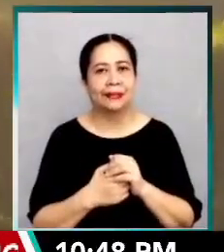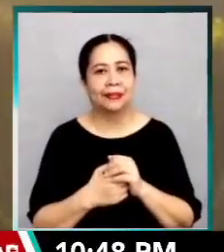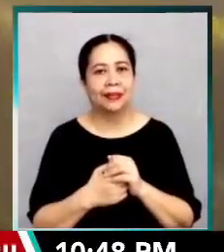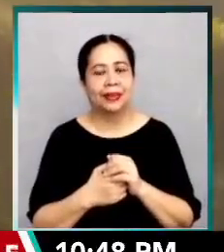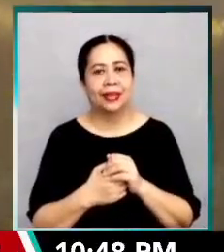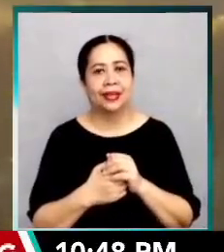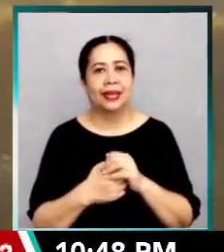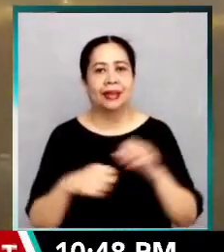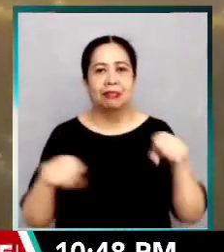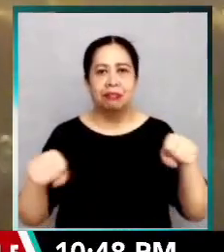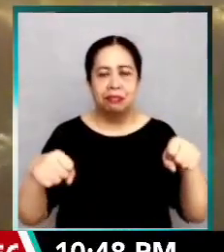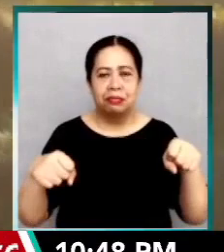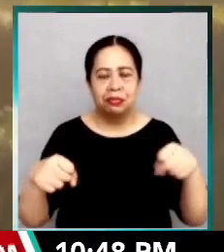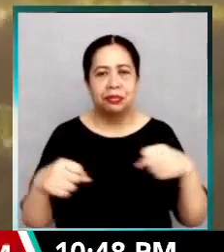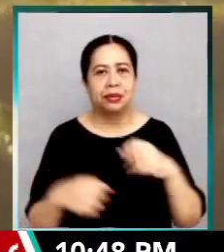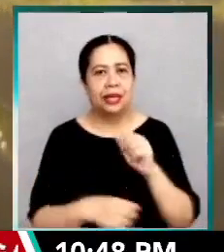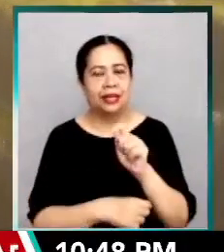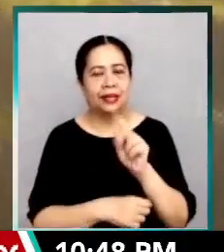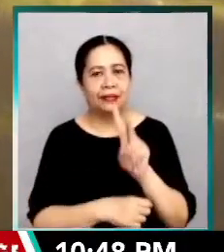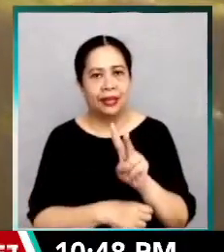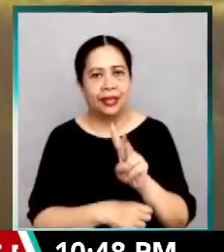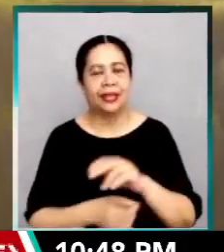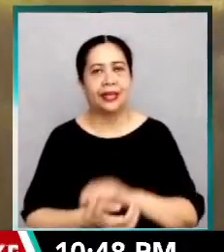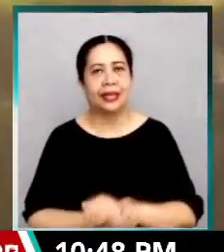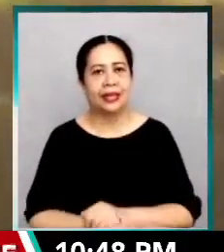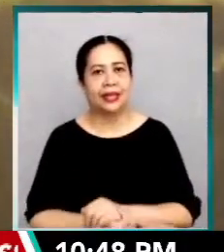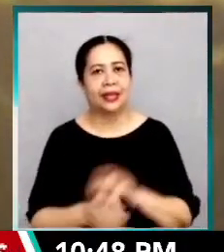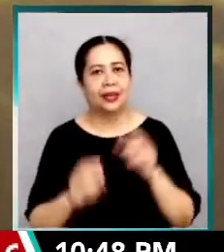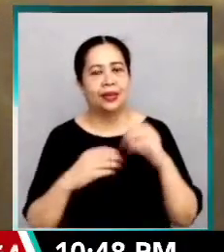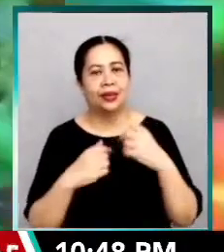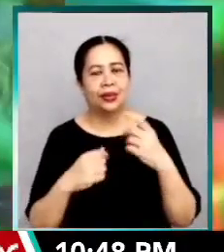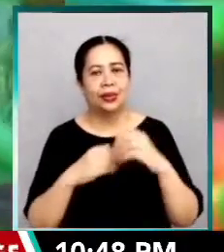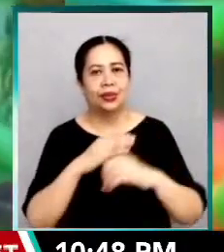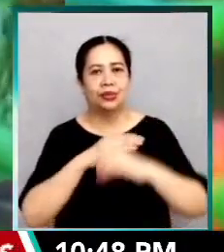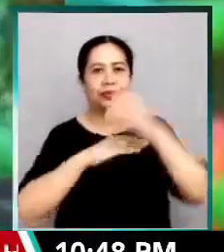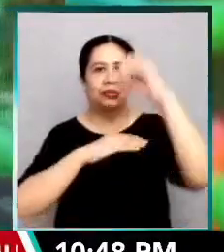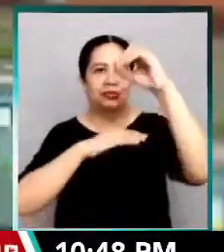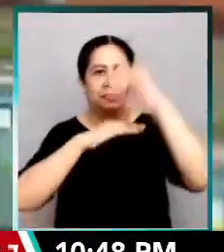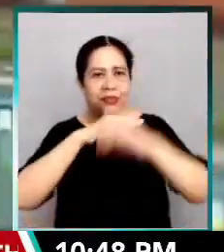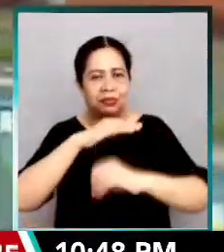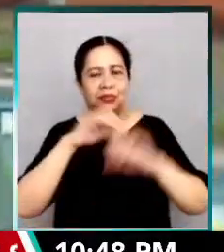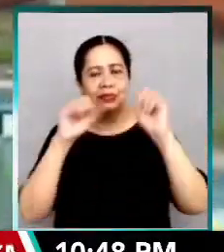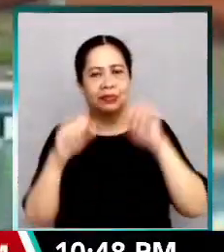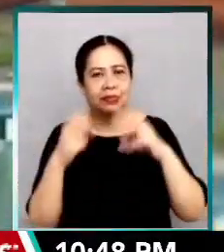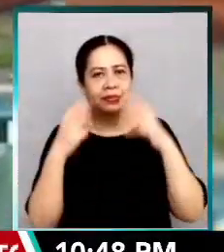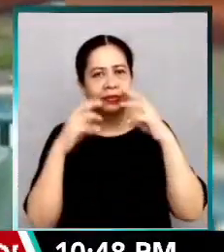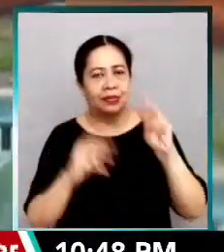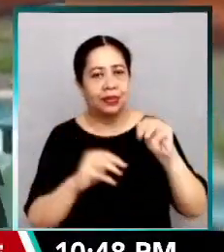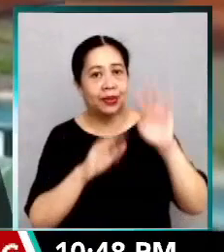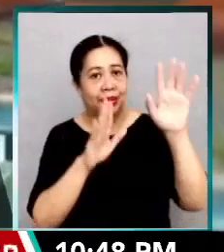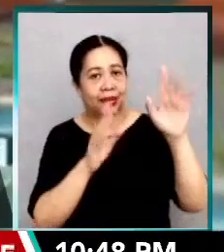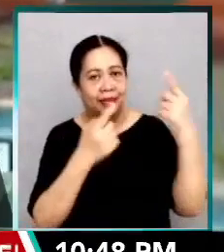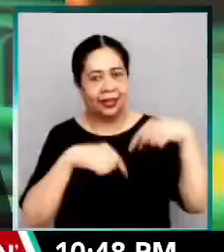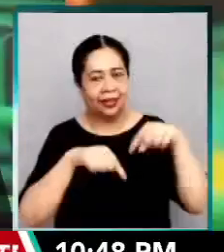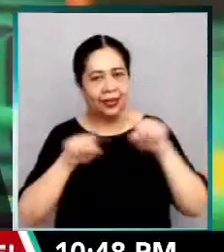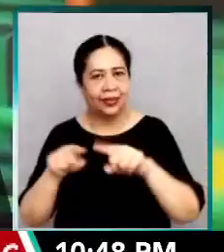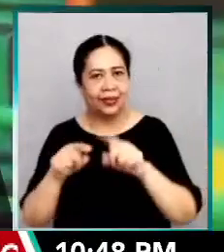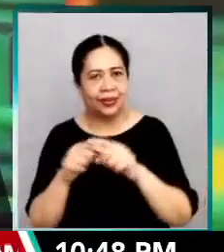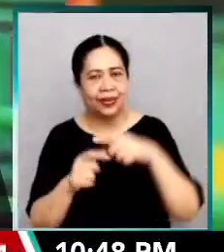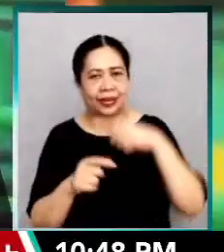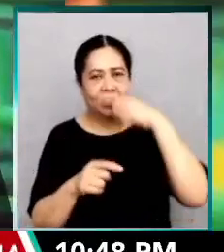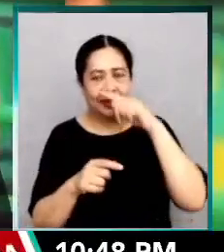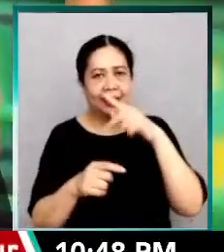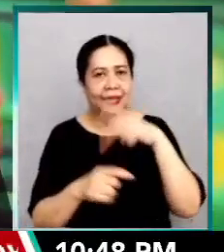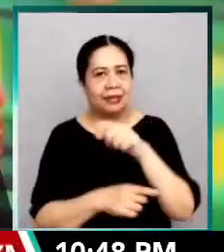riding. Pwede ka rin mag-camp doon to watch the sunrise and sunset. Mula sa mga bundok, baba tayo sa isang kids park.